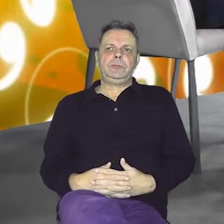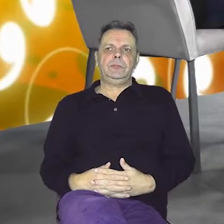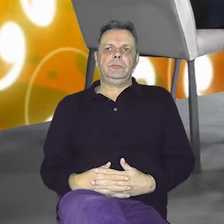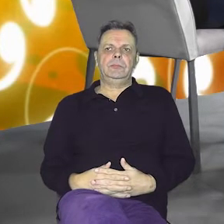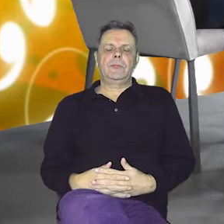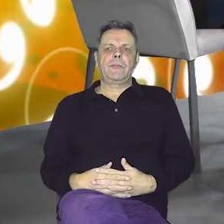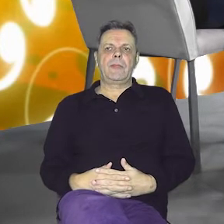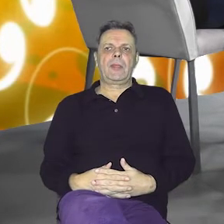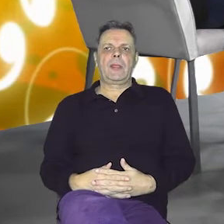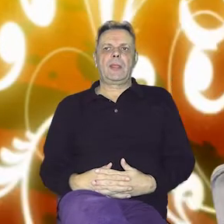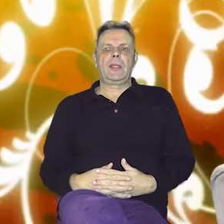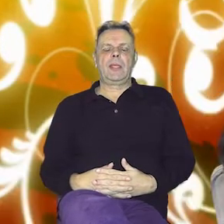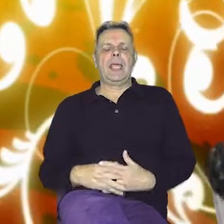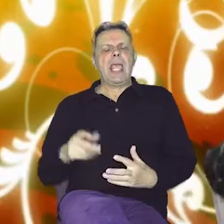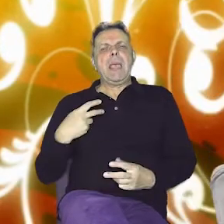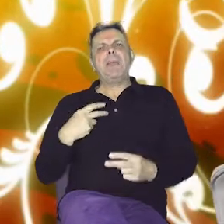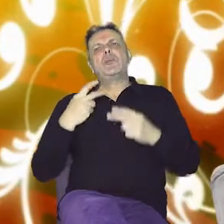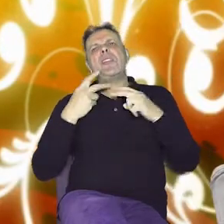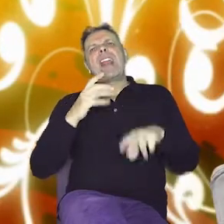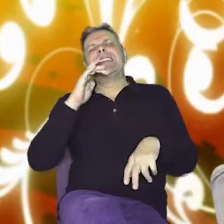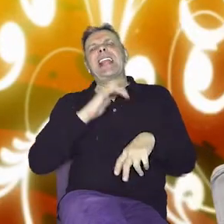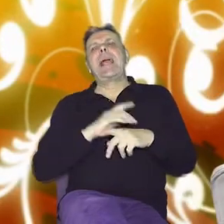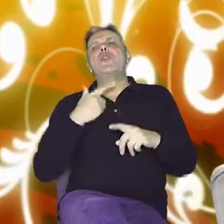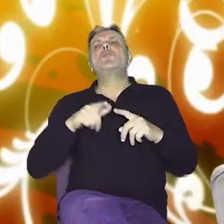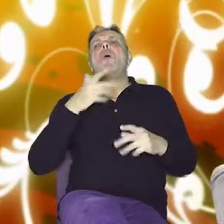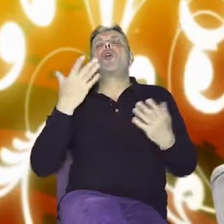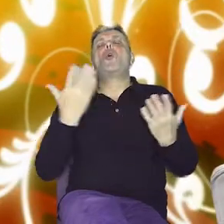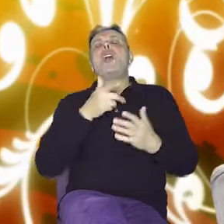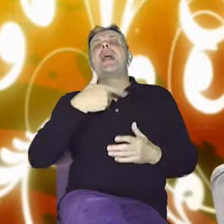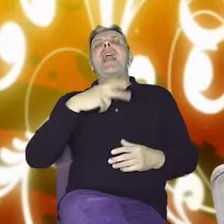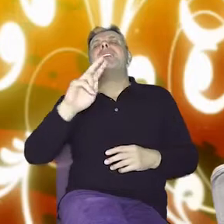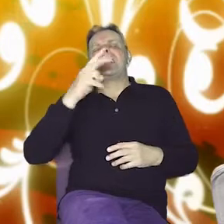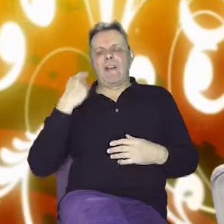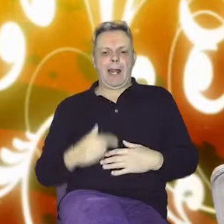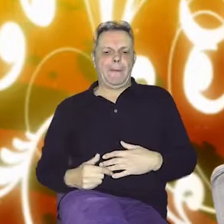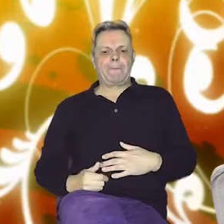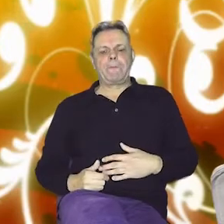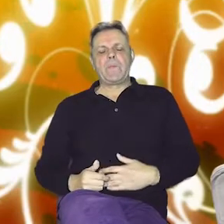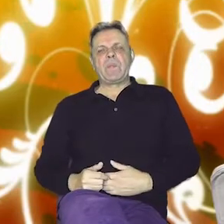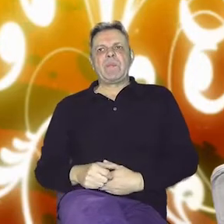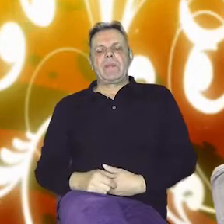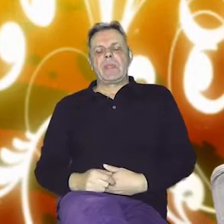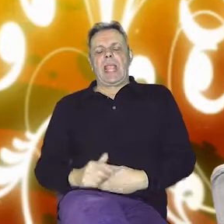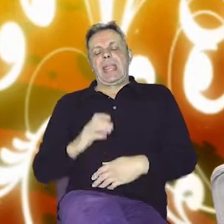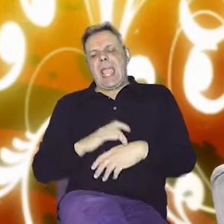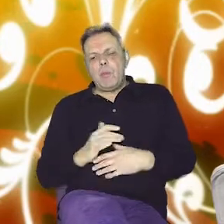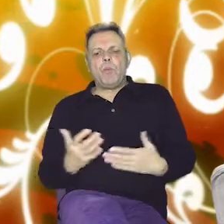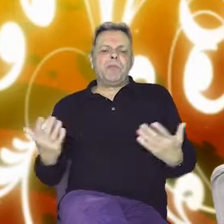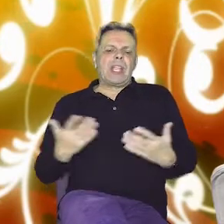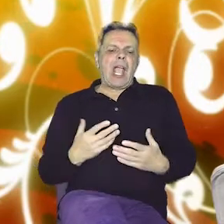boli glava. Evo, ali vratit ćemo se mi na temu zbog koje sam ja vas pozvala zapravo. Jednu temu da